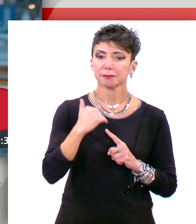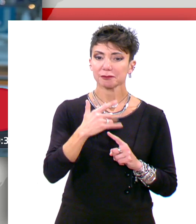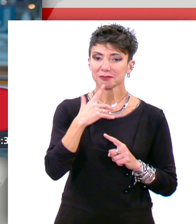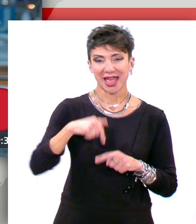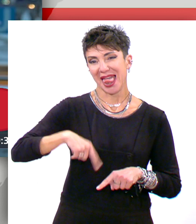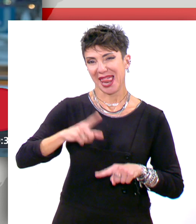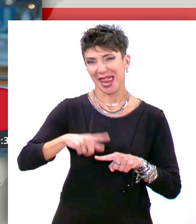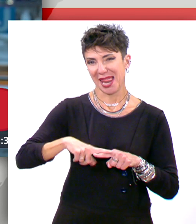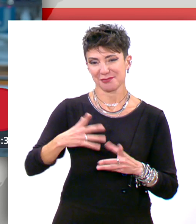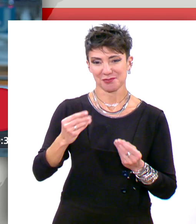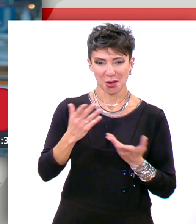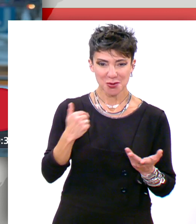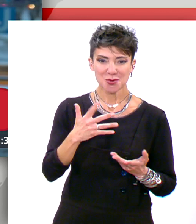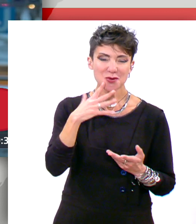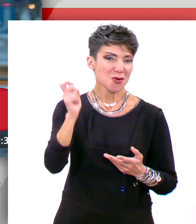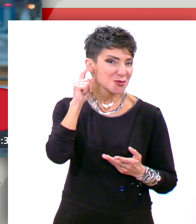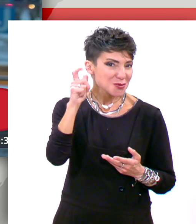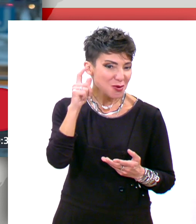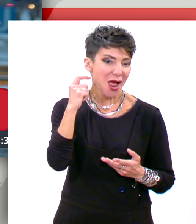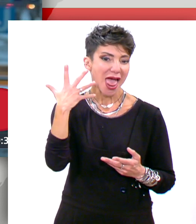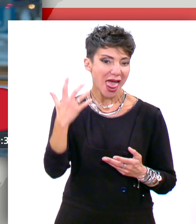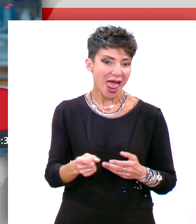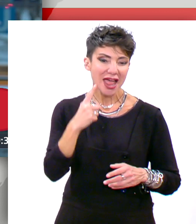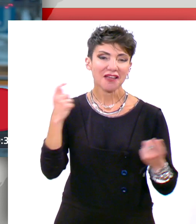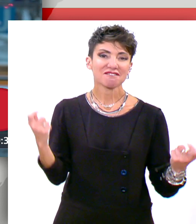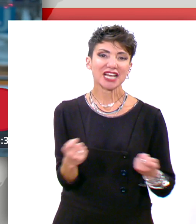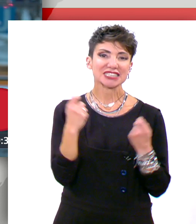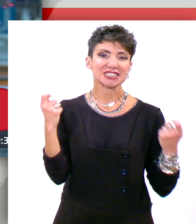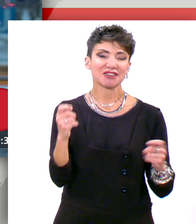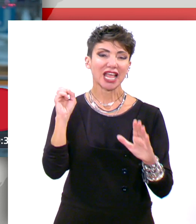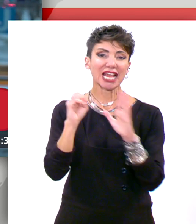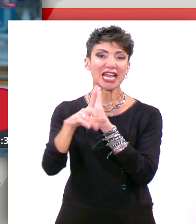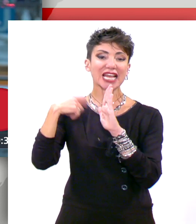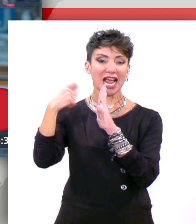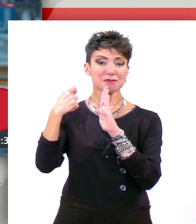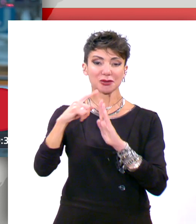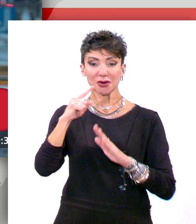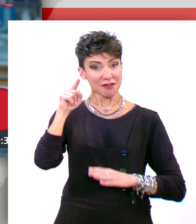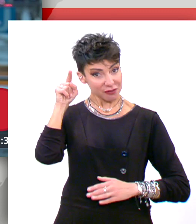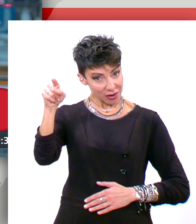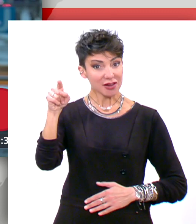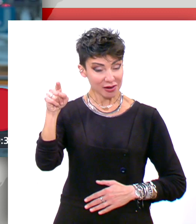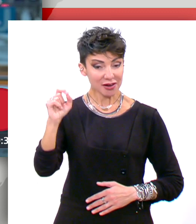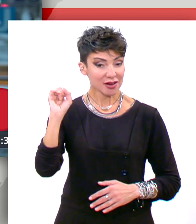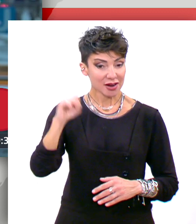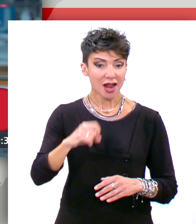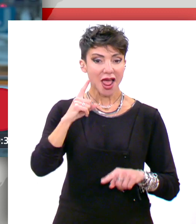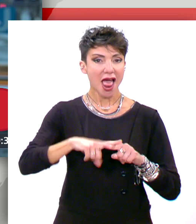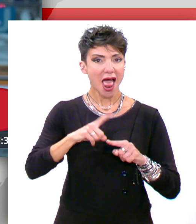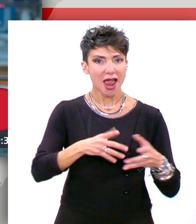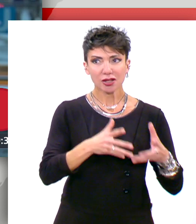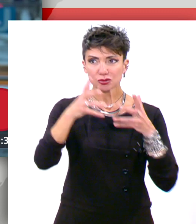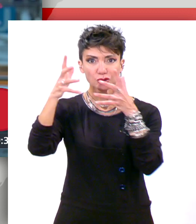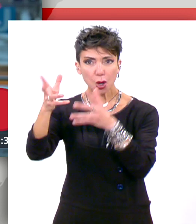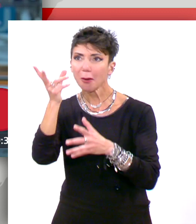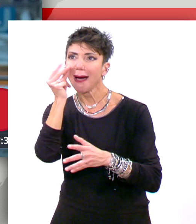το ελληνικό στοιχείο, γιατί διοργανώνεται το ελληνικό φεστιβάλ κινηματογράφου εδώ στο Βερολίνο και έχουν έρθει και πάρα πολλοί Έλληνες